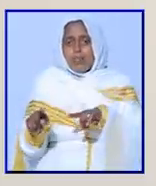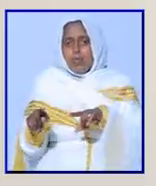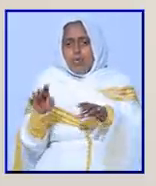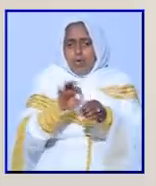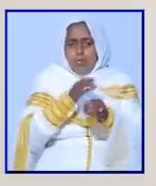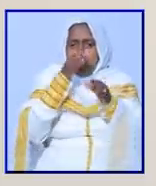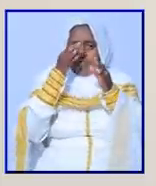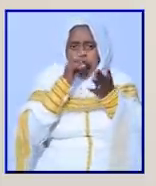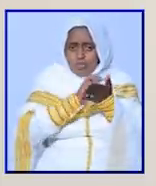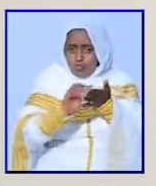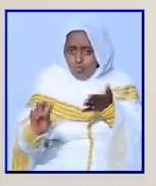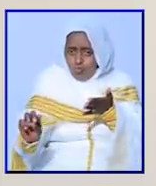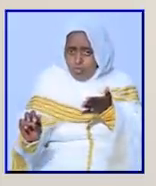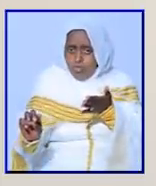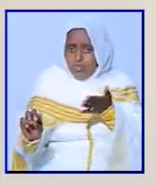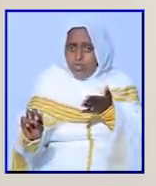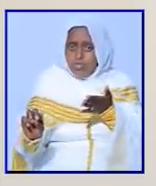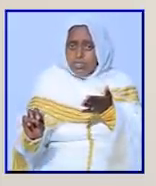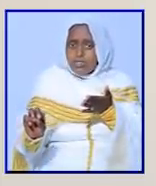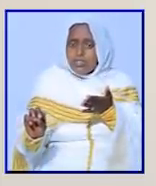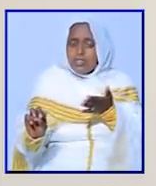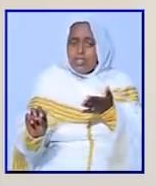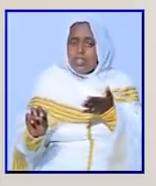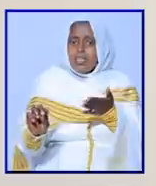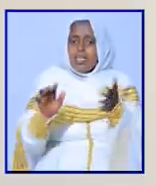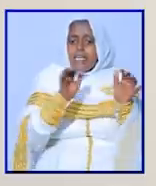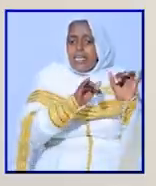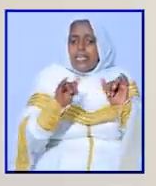በመቀጠል ደግሞ መንፈስ ቅዱስ